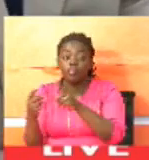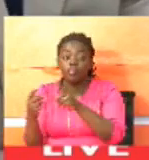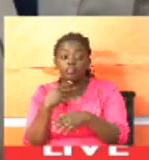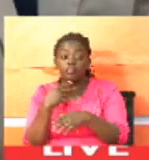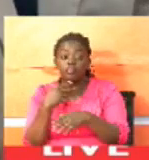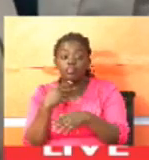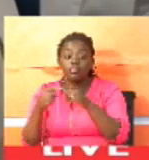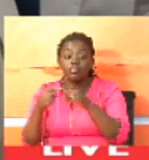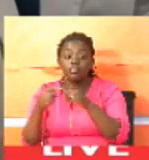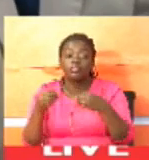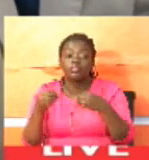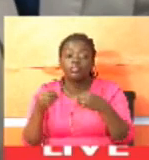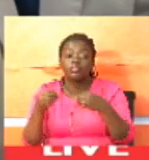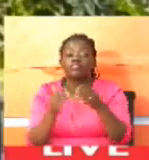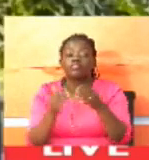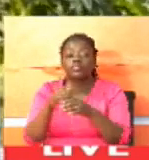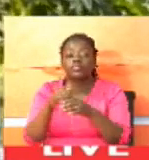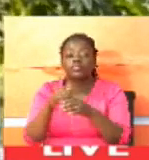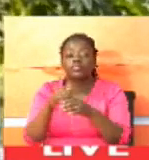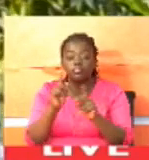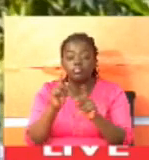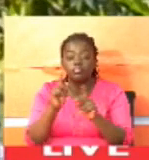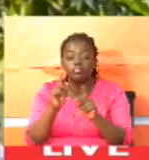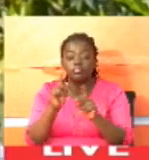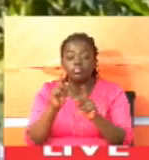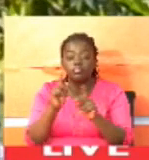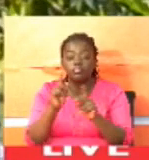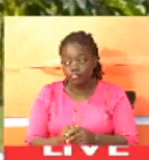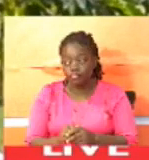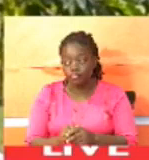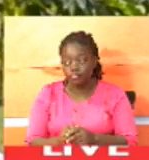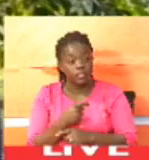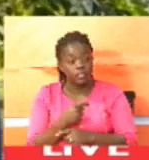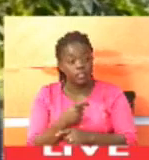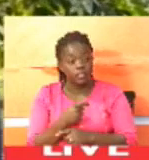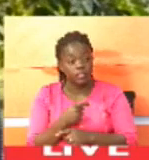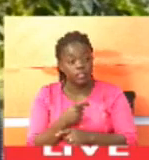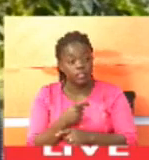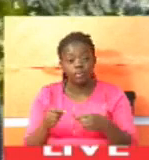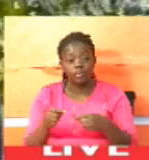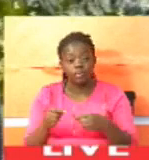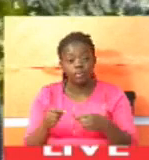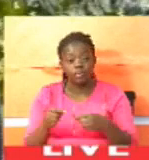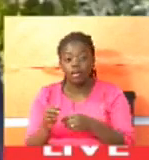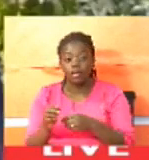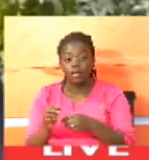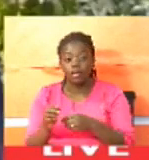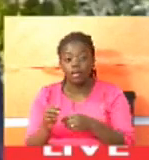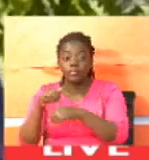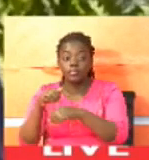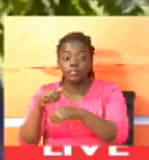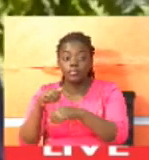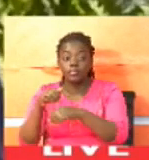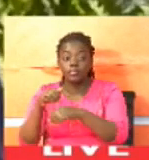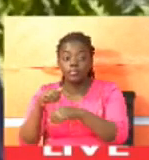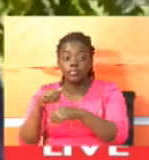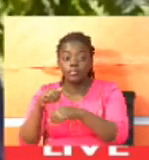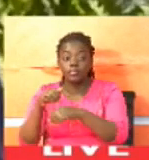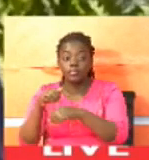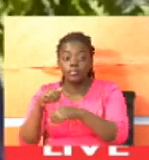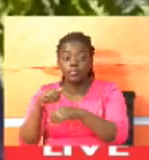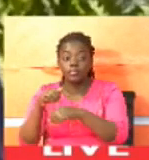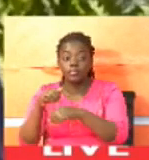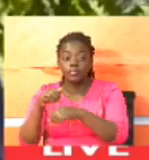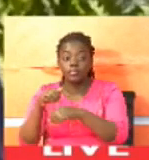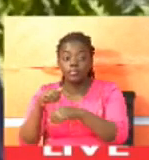kwongera kutuusa buweereza mu bantu. We are dispatching a team to of agricultural engineers